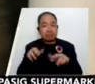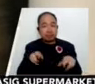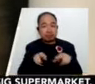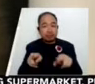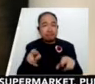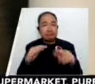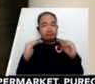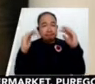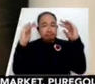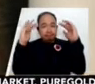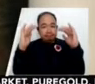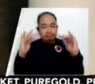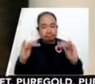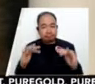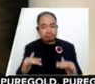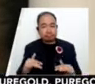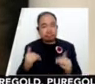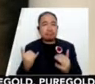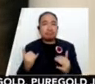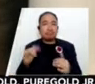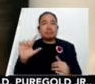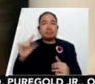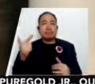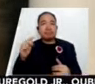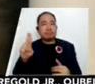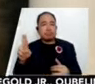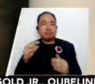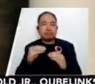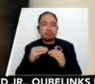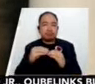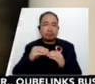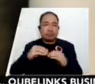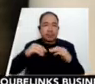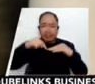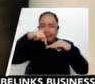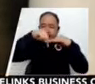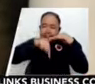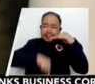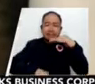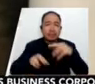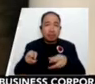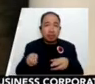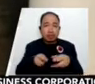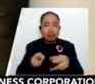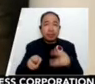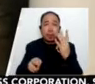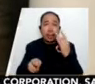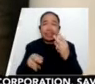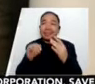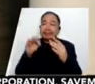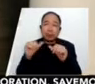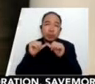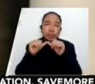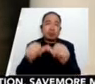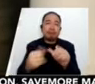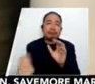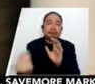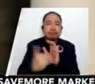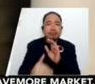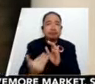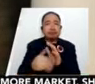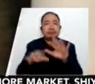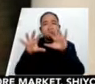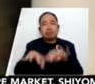pinalalim na nila at mas pinalawak na nila yung ilog dahil kung halimbawa na magsunod-sunod o dumalas yung pag-ulan ngayong mga susunod na linggo o buwan